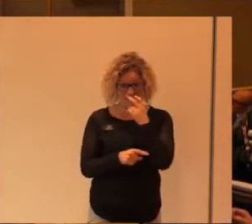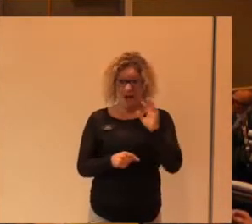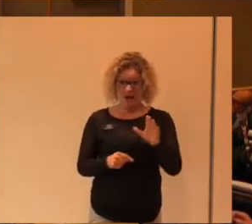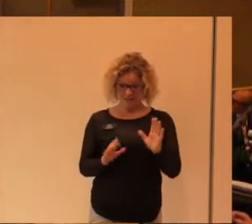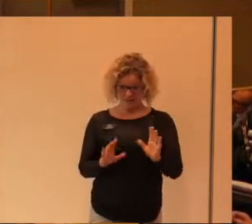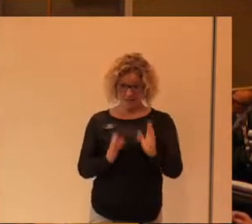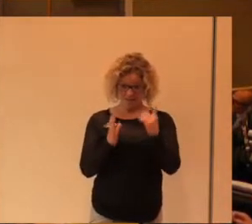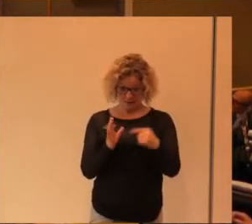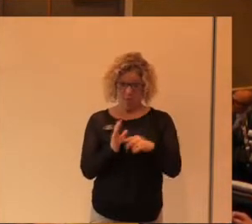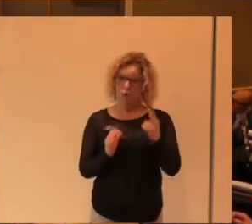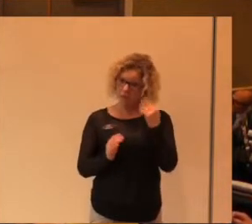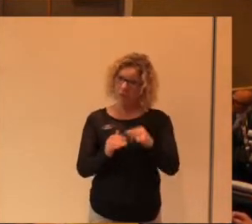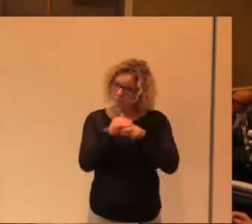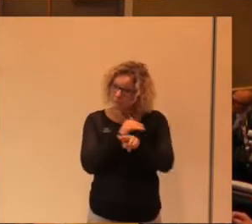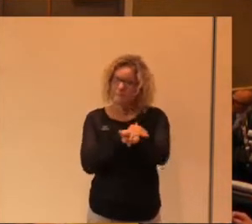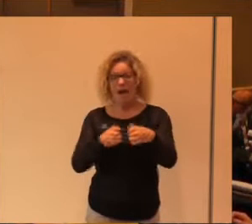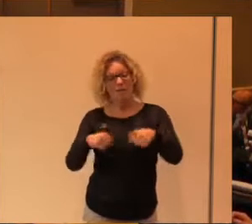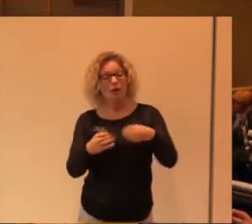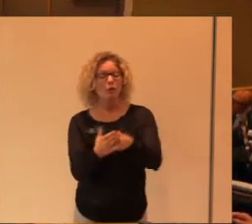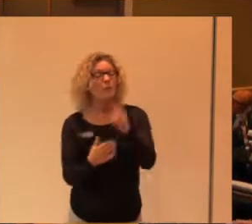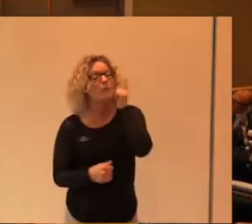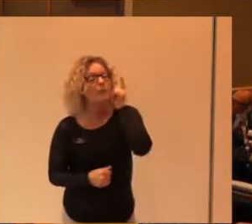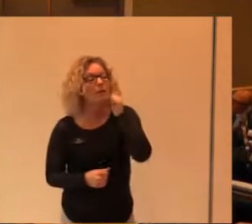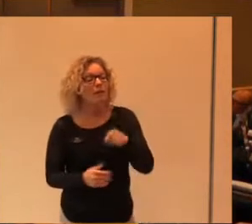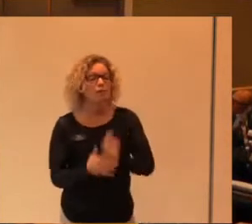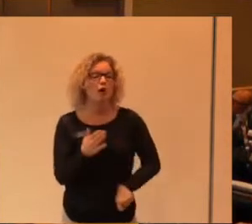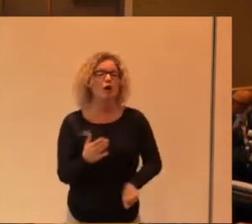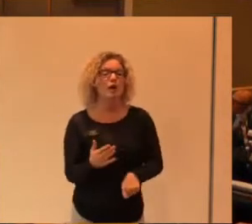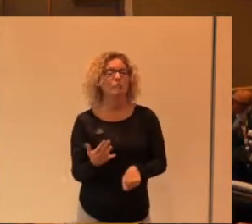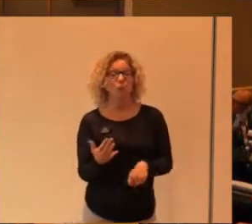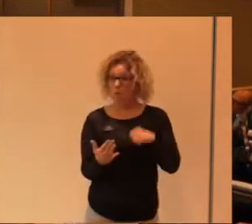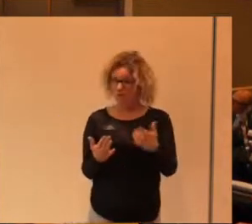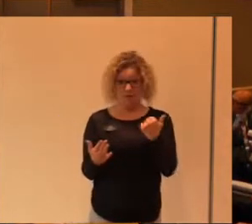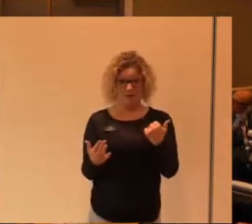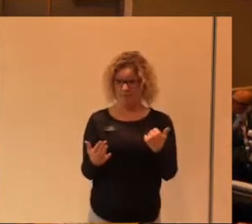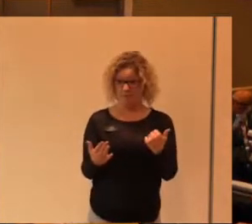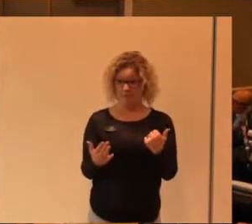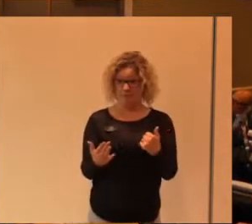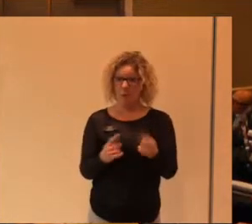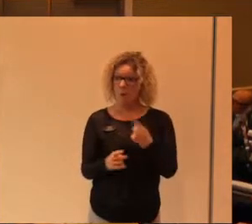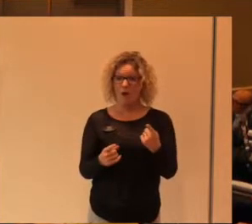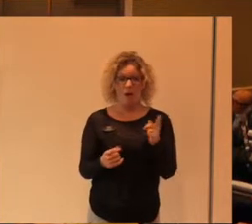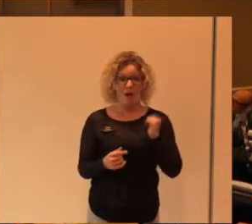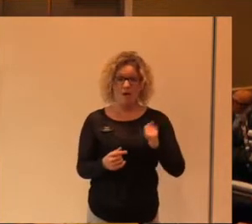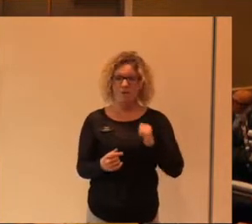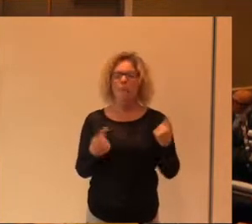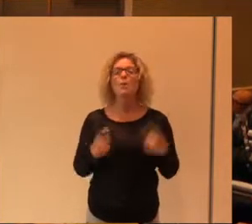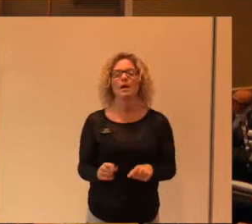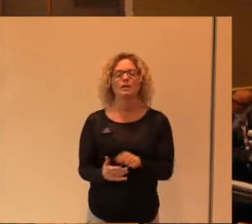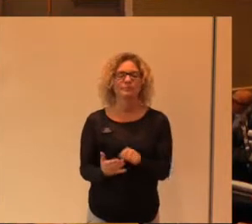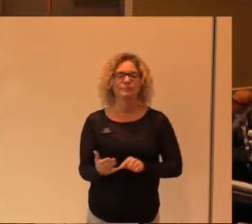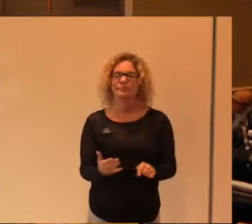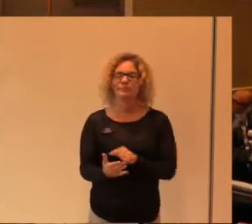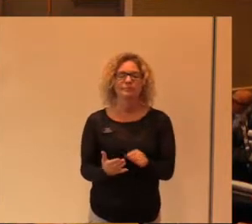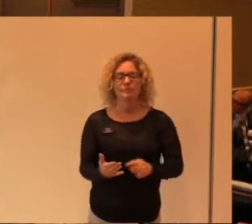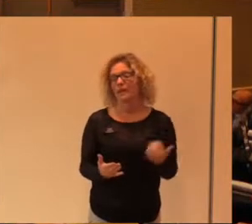liv så kan han gå in i en affär, köpa en mobil, starta upp den helt själv, och börja använda den från första början,